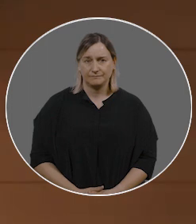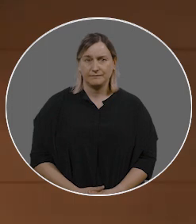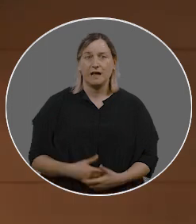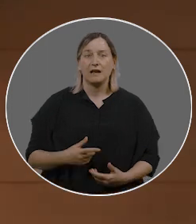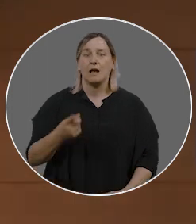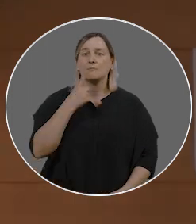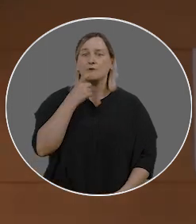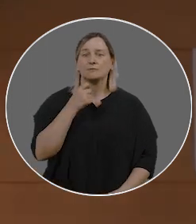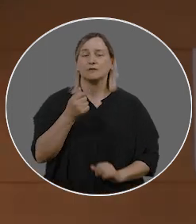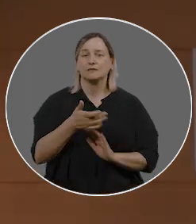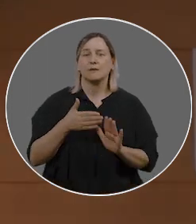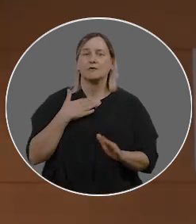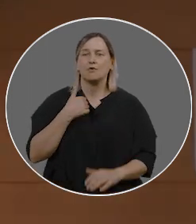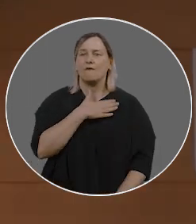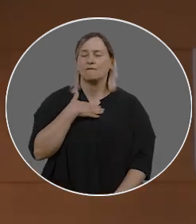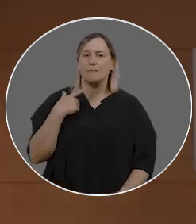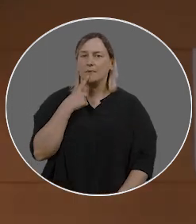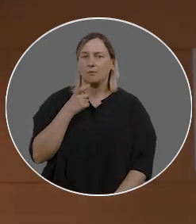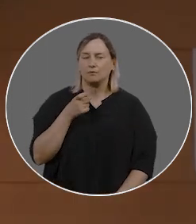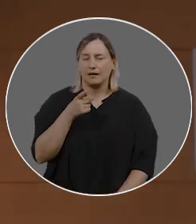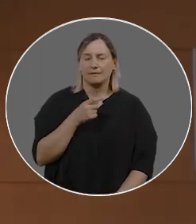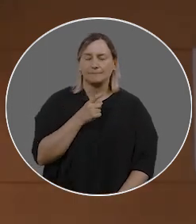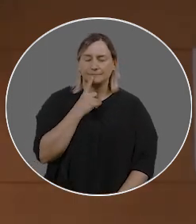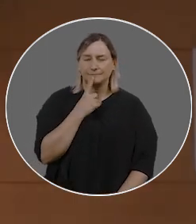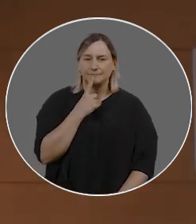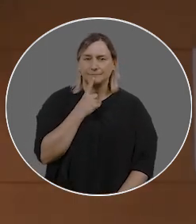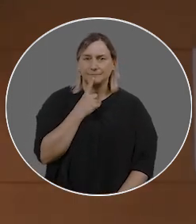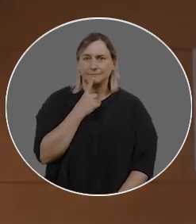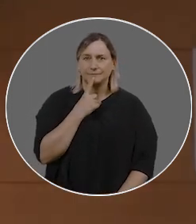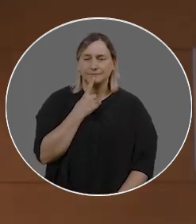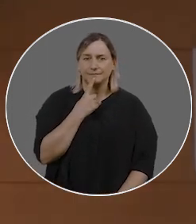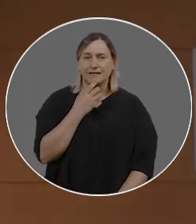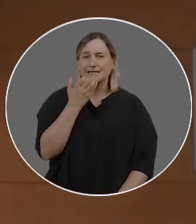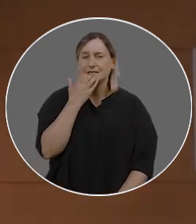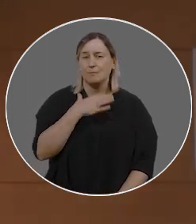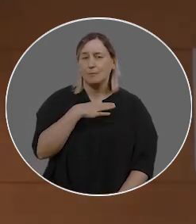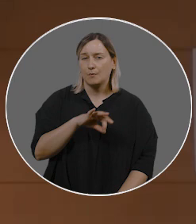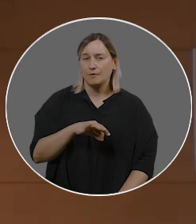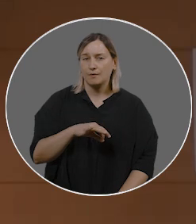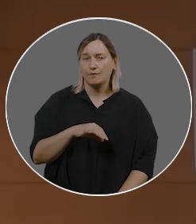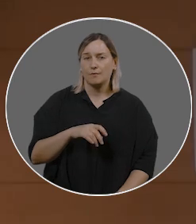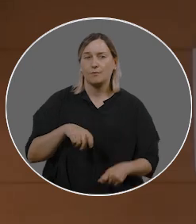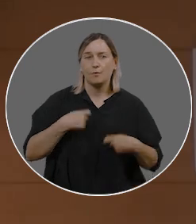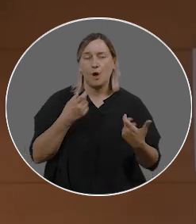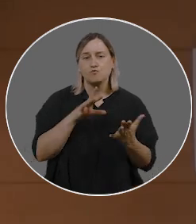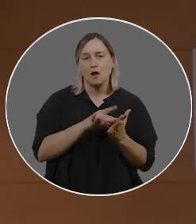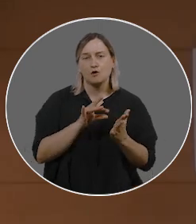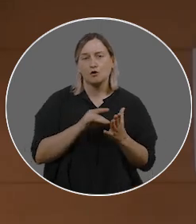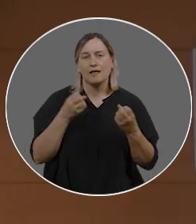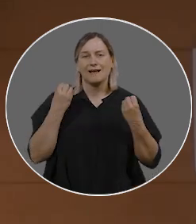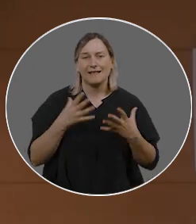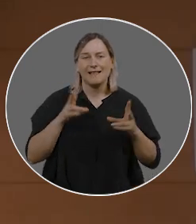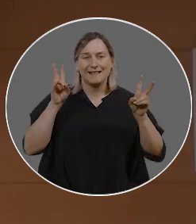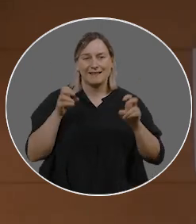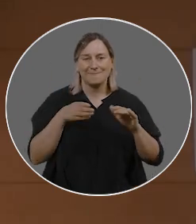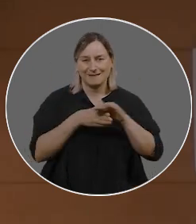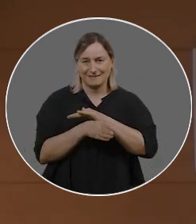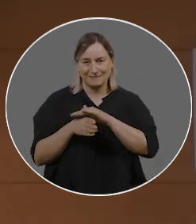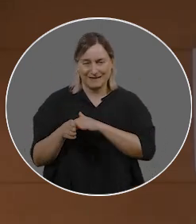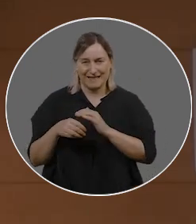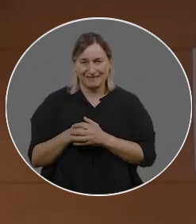ràpida perquè us volia preguntar que si podíeu donar una nota a com estem en matèria